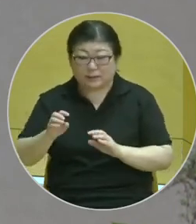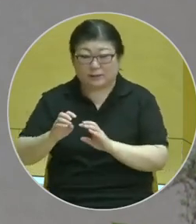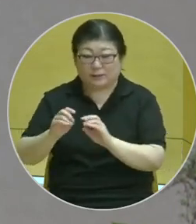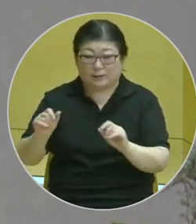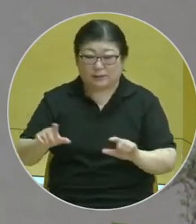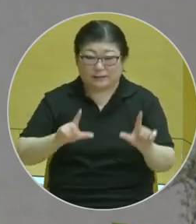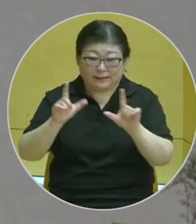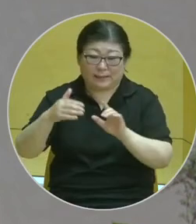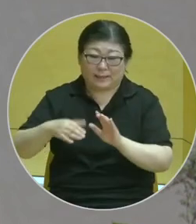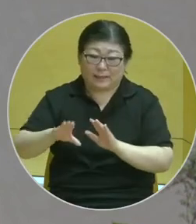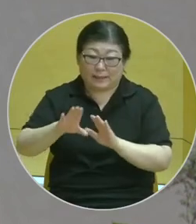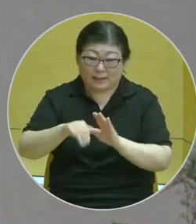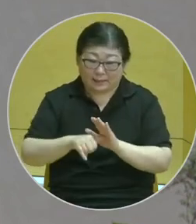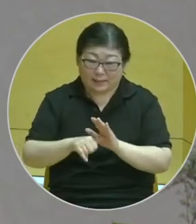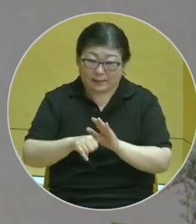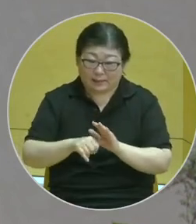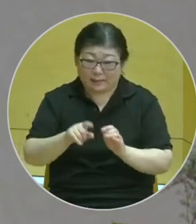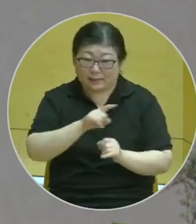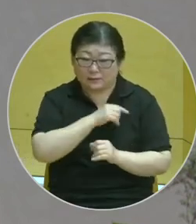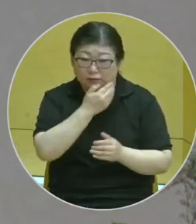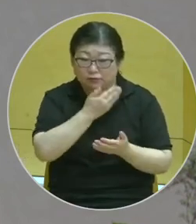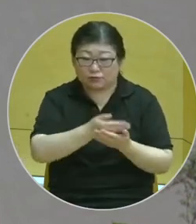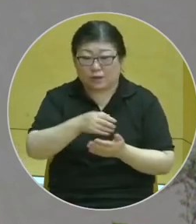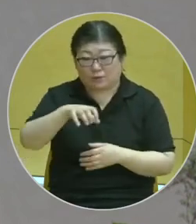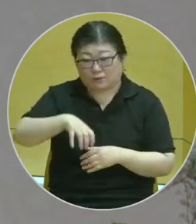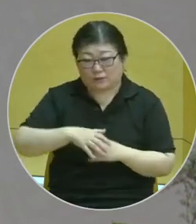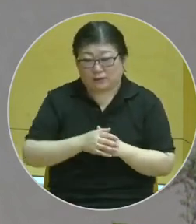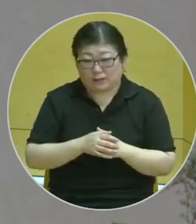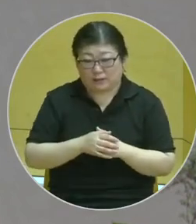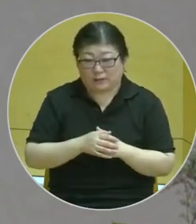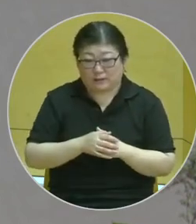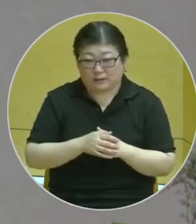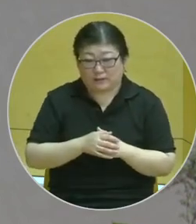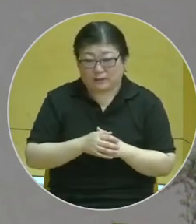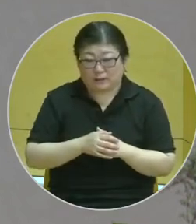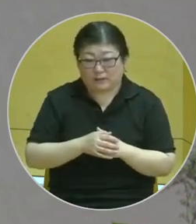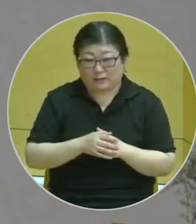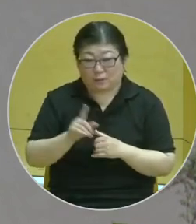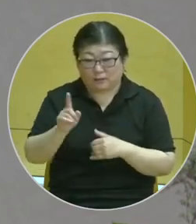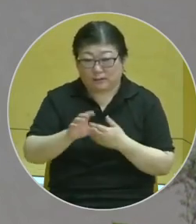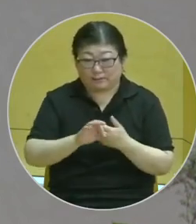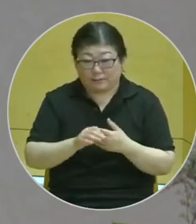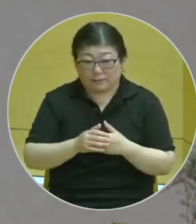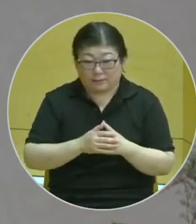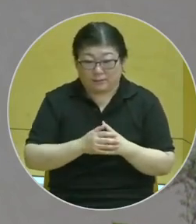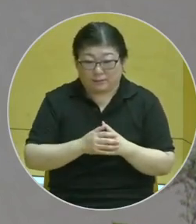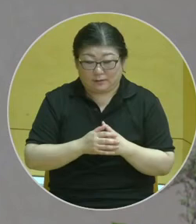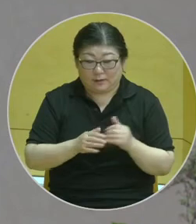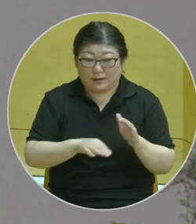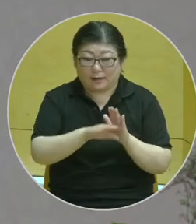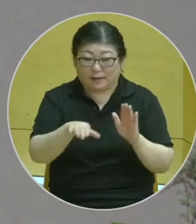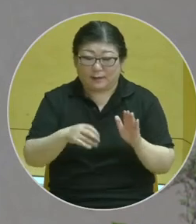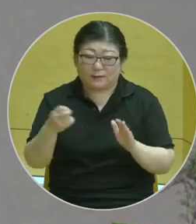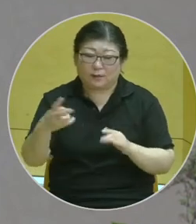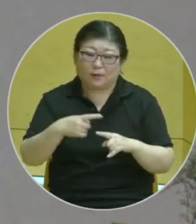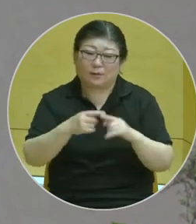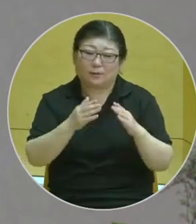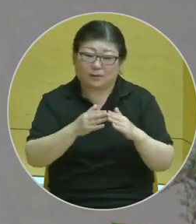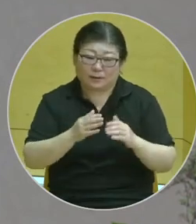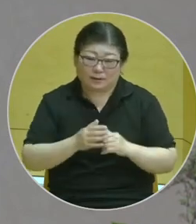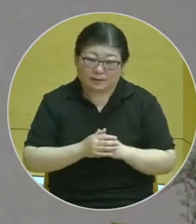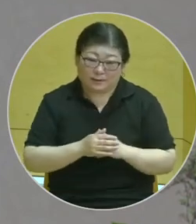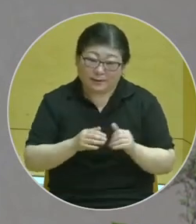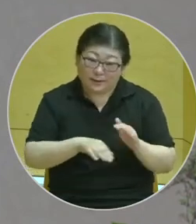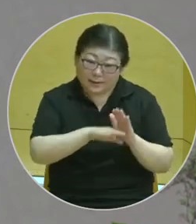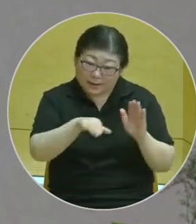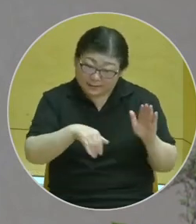우리가 살아야 될 삶이다 여러분 거기에 그것이 어딘가 면 가정과 교회 입니다 가정과 교회에 여러분 가정이 그래야 되요